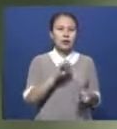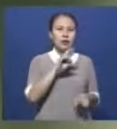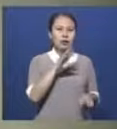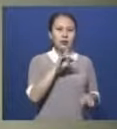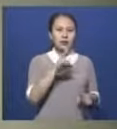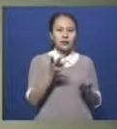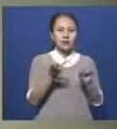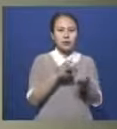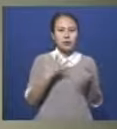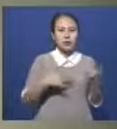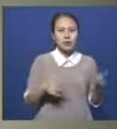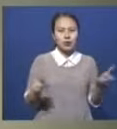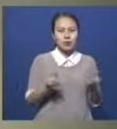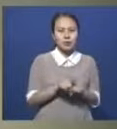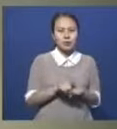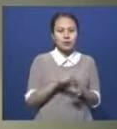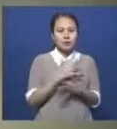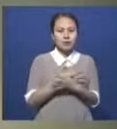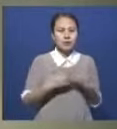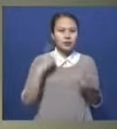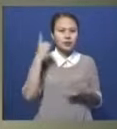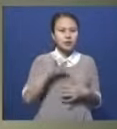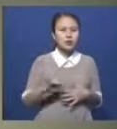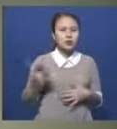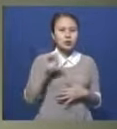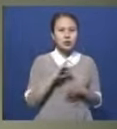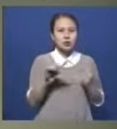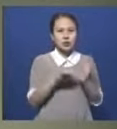екіншісі домбыраға ұқсатады. Аспаптың шығу тарихын шамамен